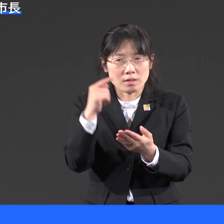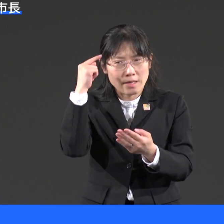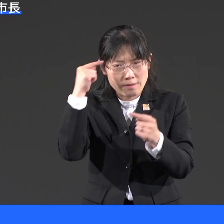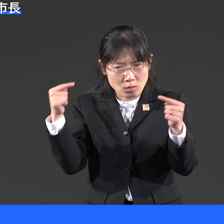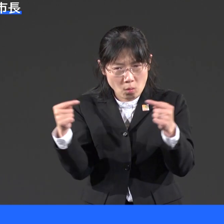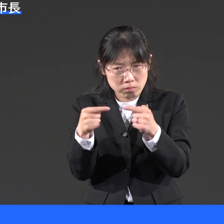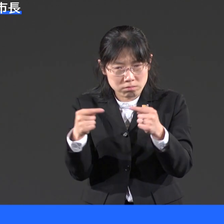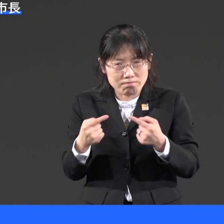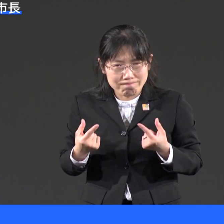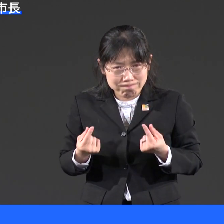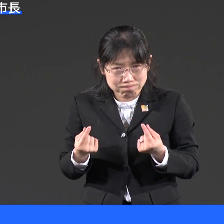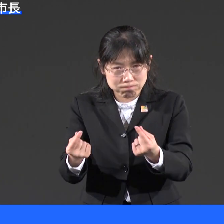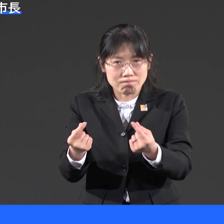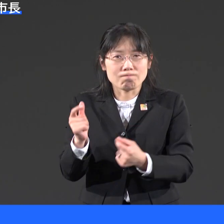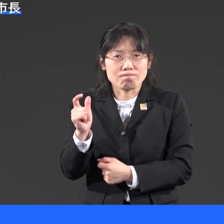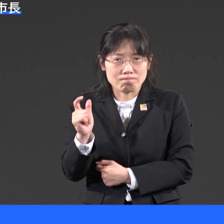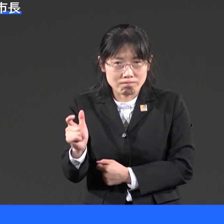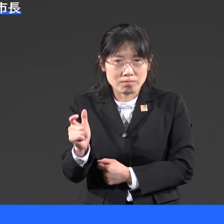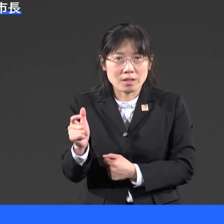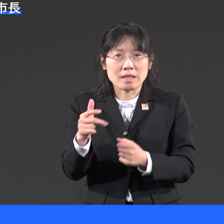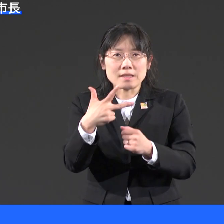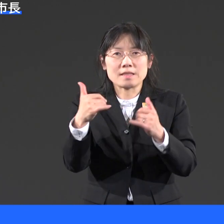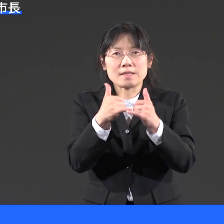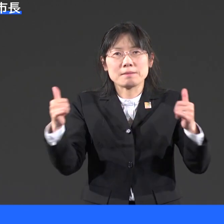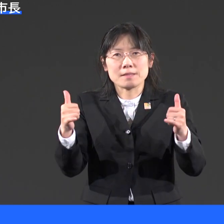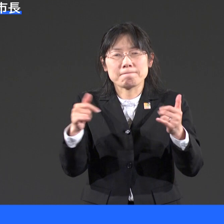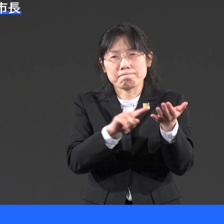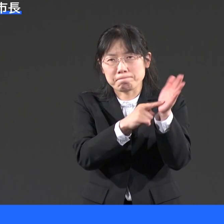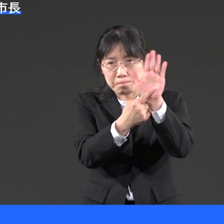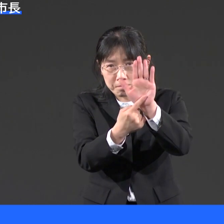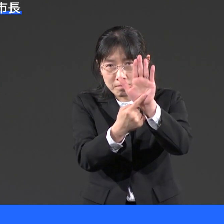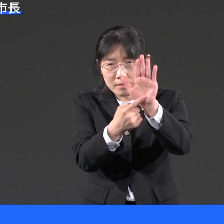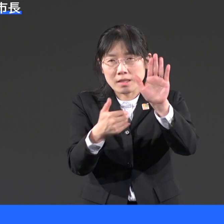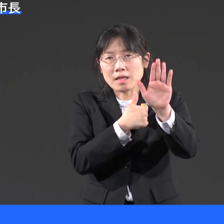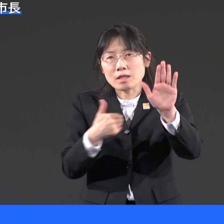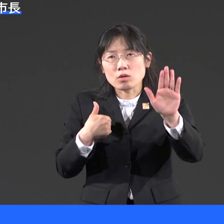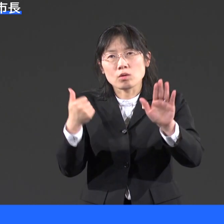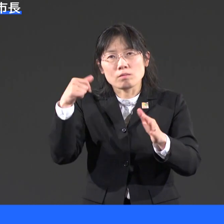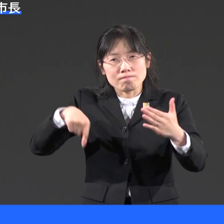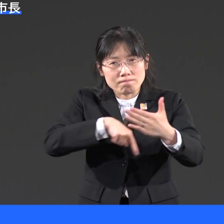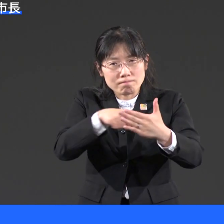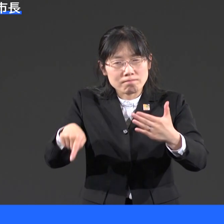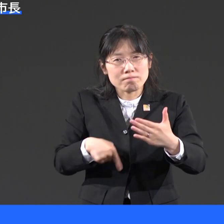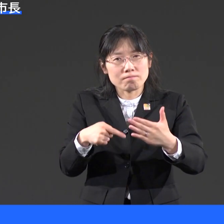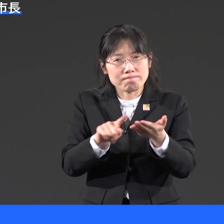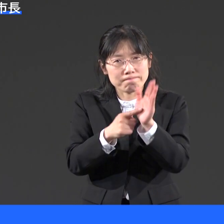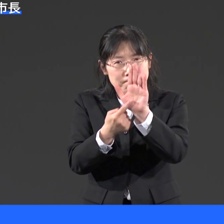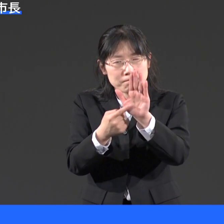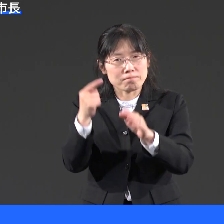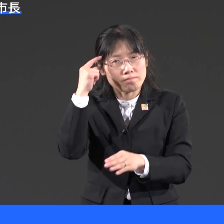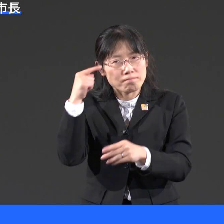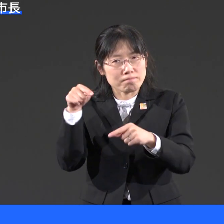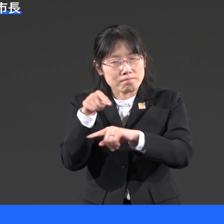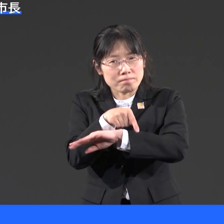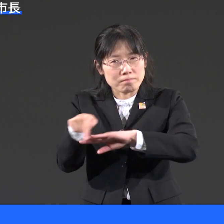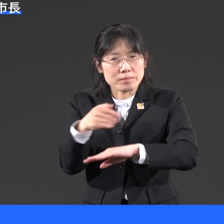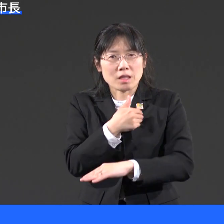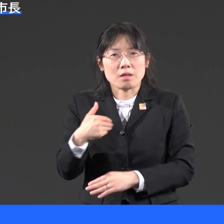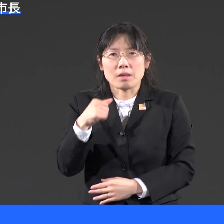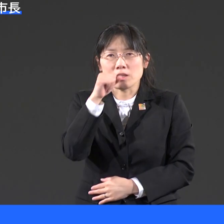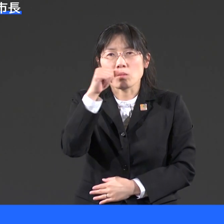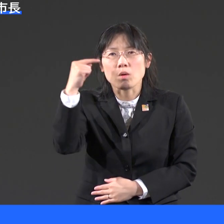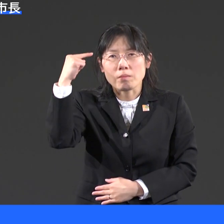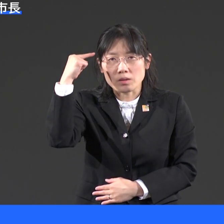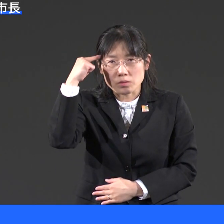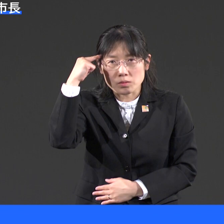で市民の皆さんにお示しをしていく案を作っていければと、こんなふうに思っています。 そちらについてはど